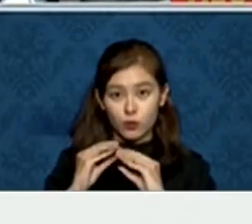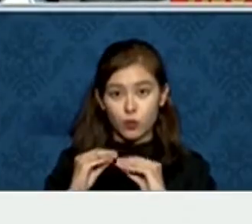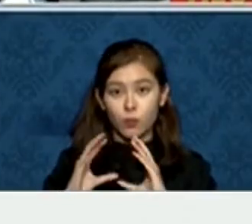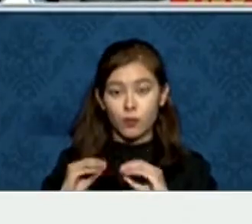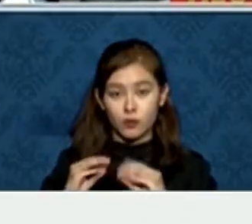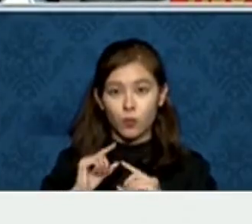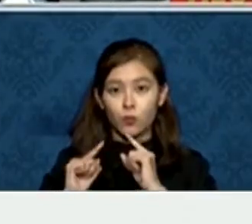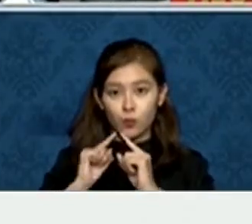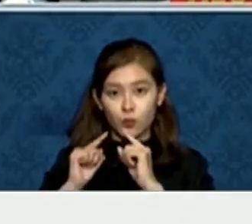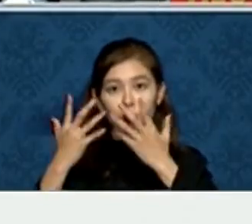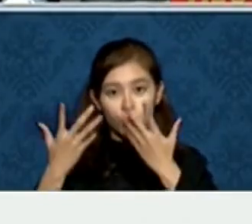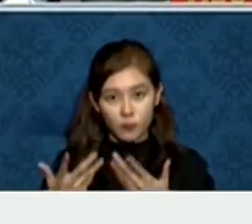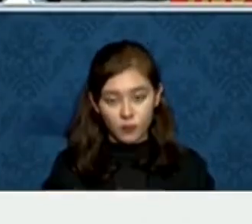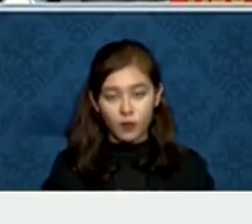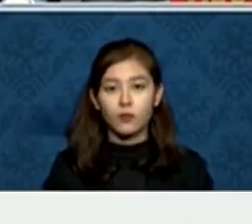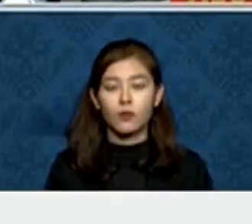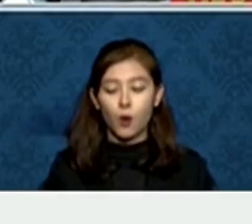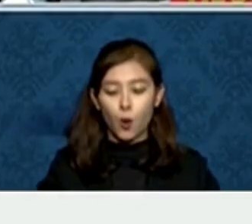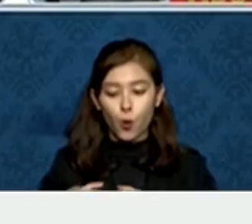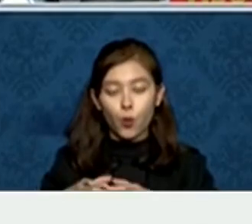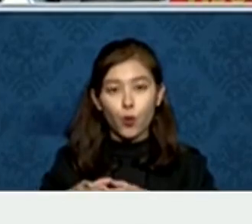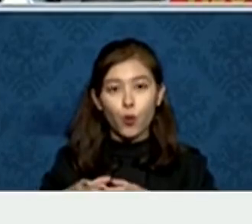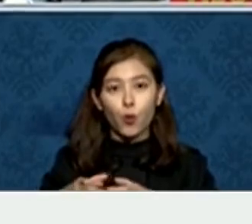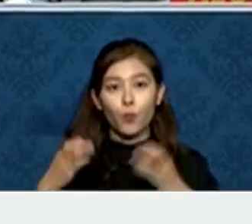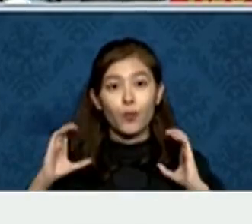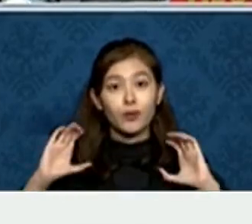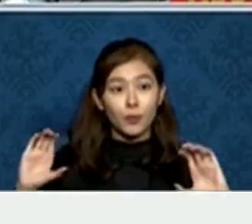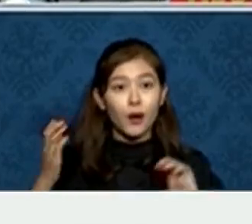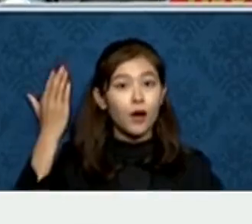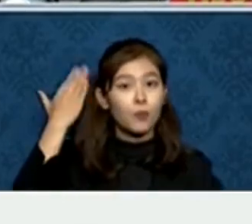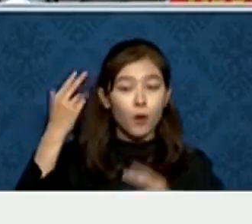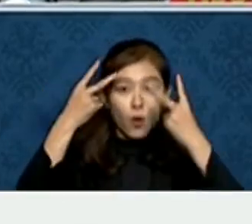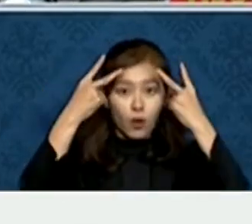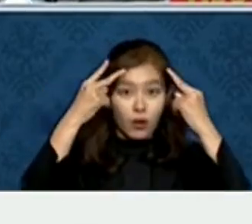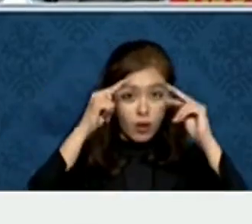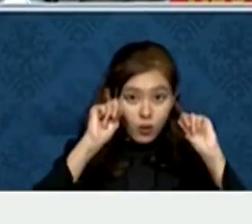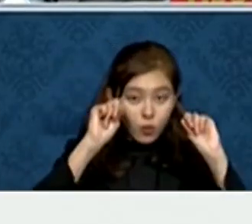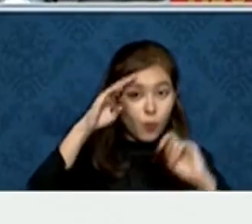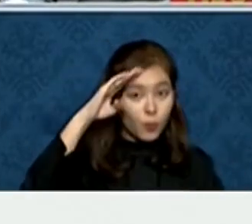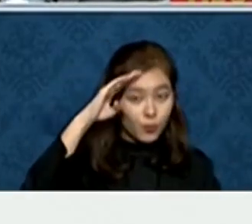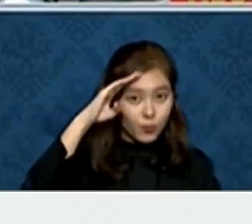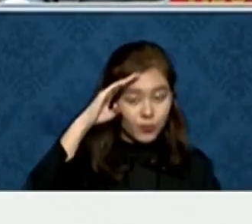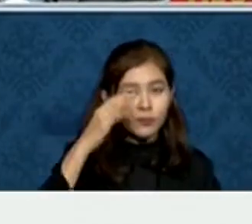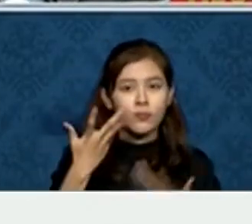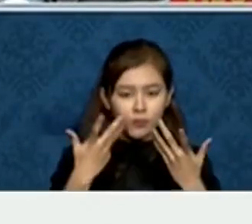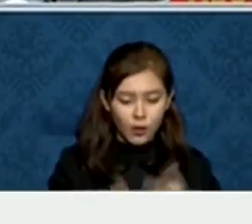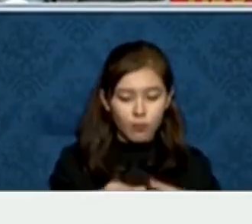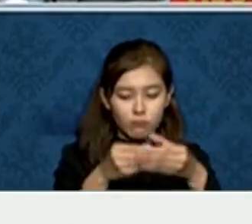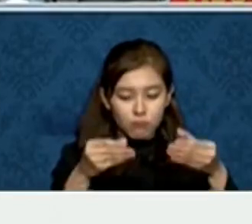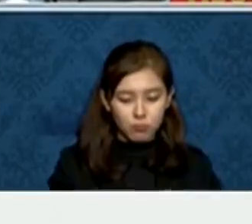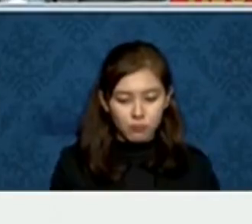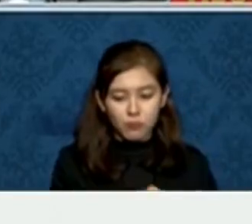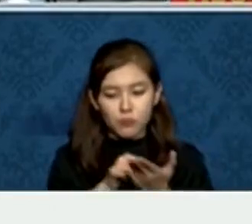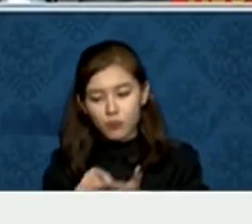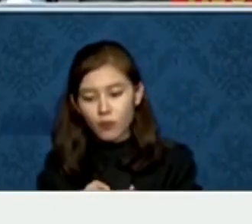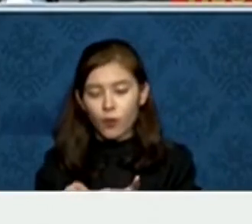ราชบัญญัติงบประมาณรายจ่ายรัฐบาลชุดที่แล้วใหม่ก็ใช้เวลาอีกหลายเดือนเช่นเดียวกันกว่าจะกลับ